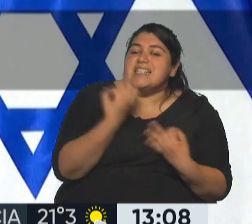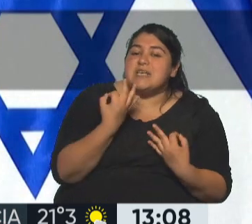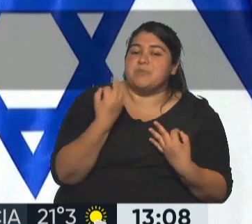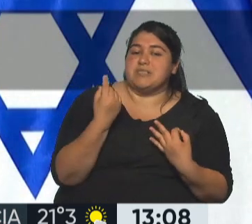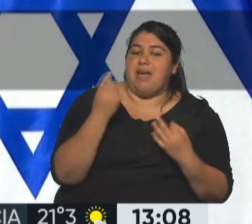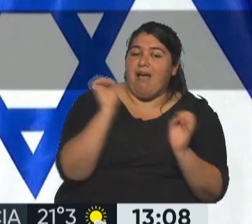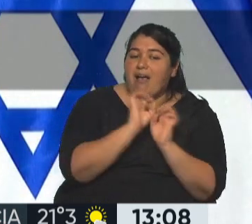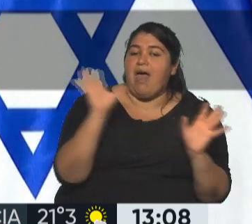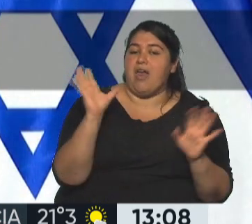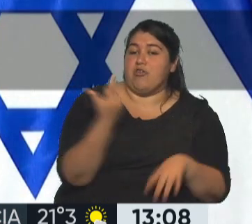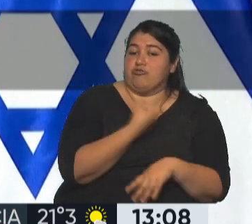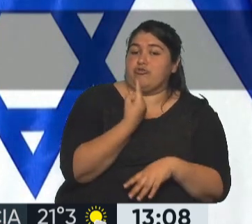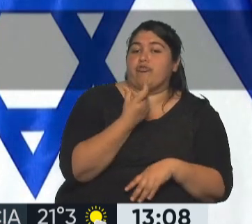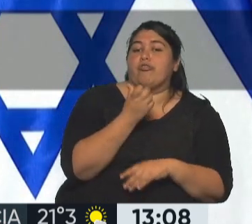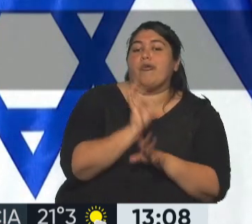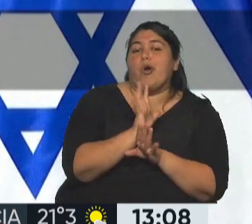ر